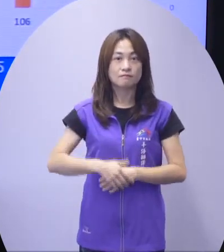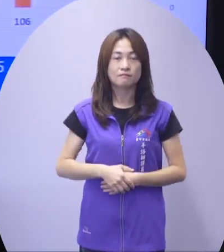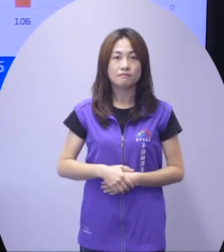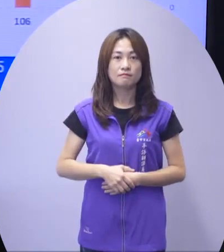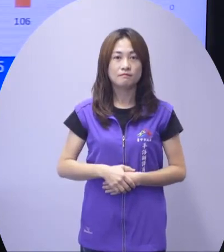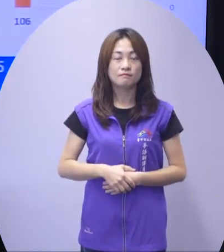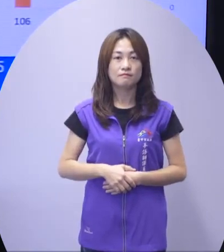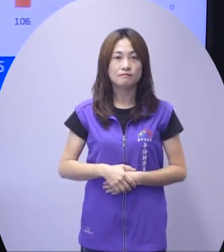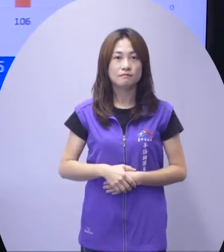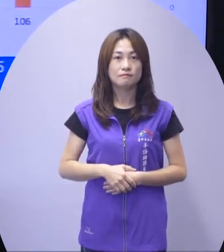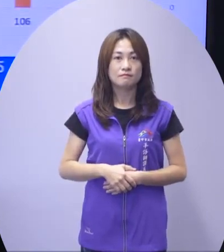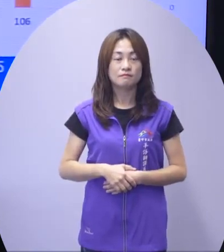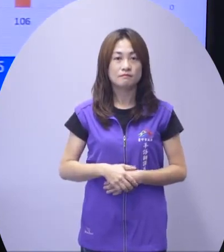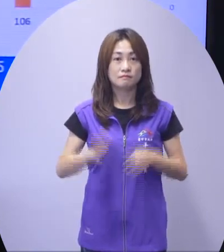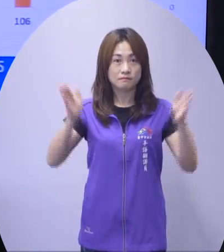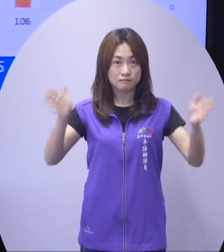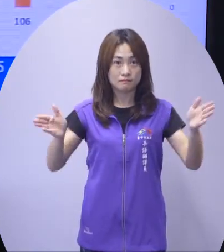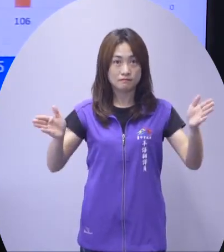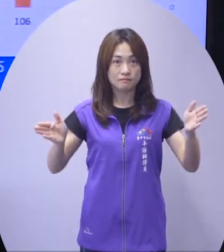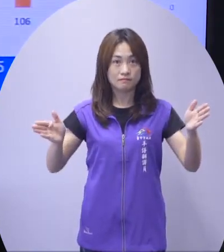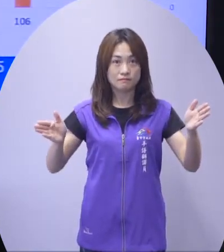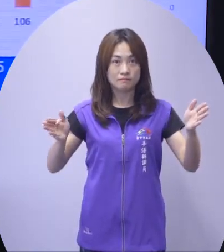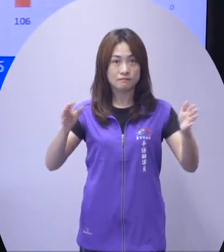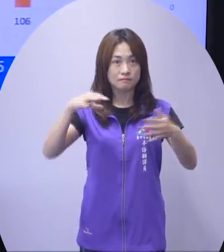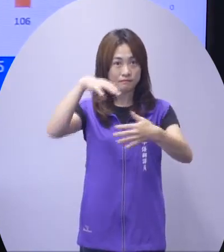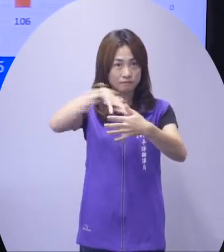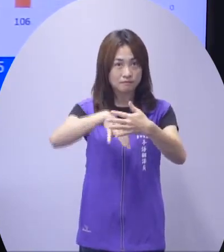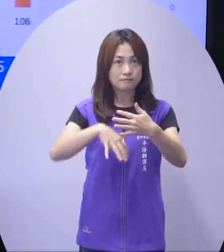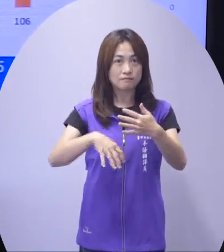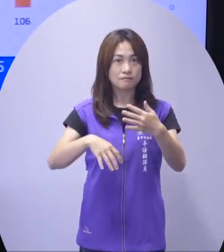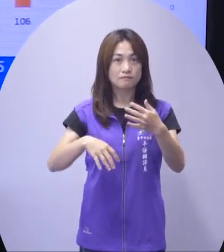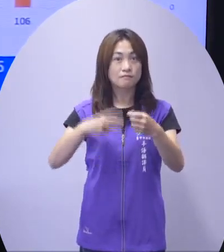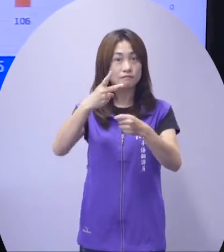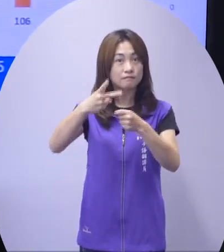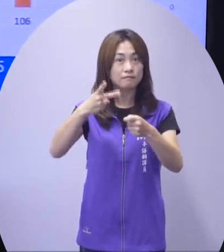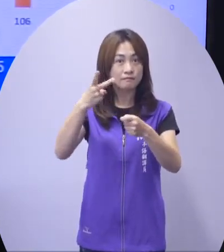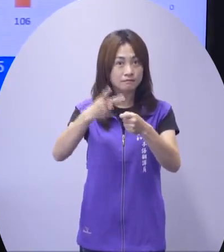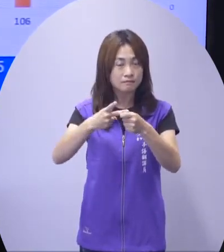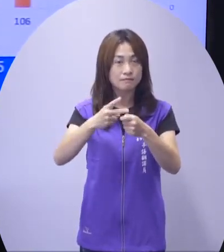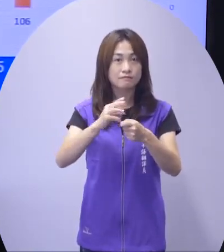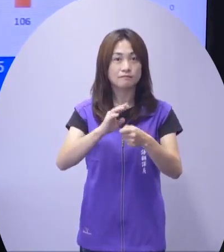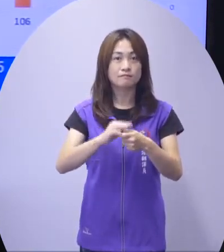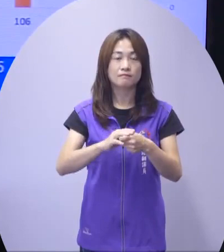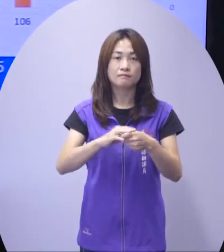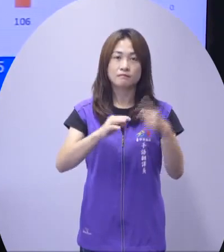有当中有三年是华海是停办的哦，从